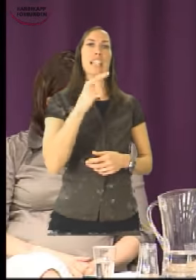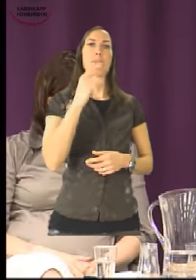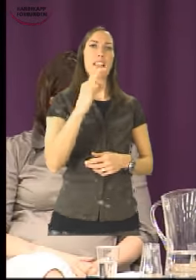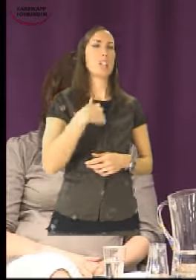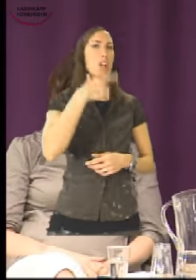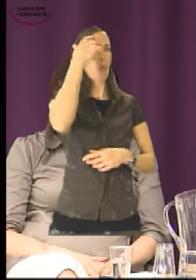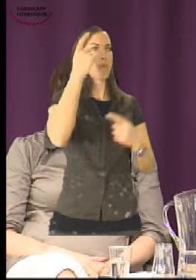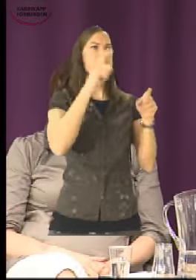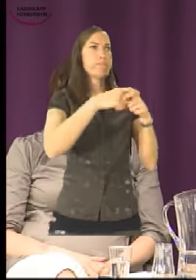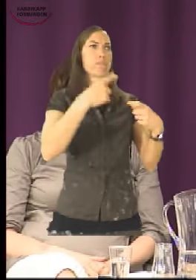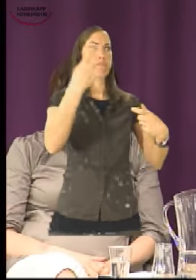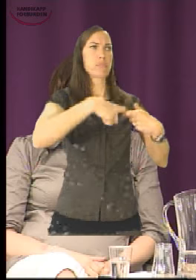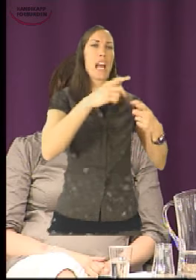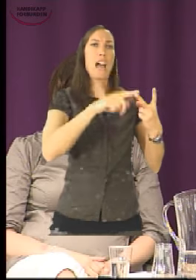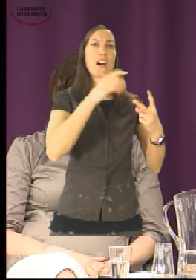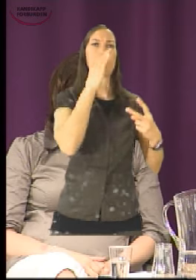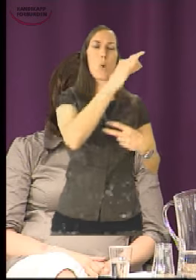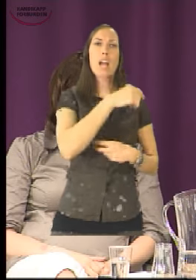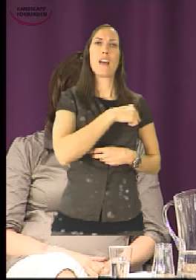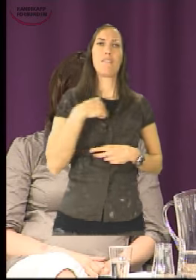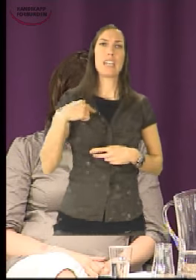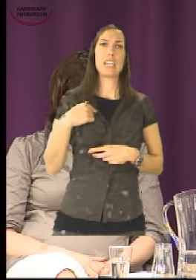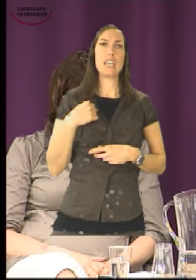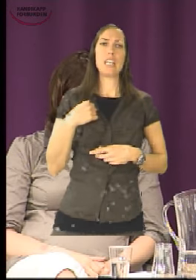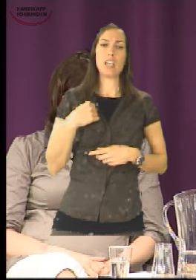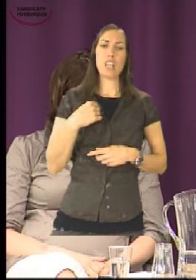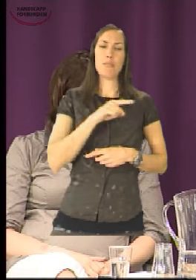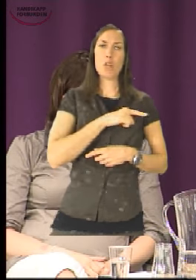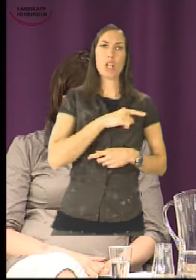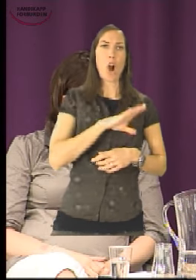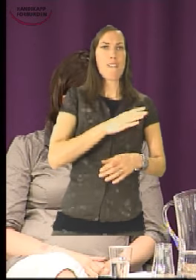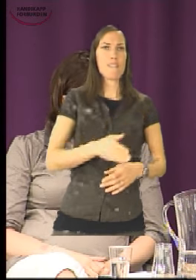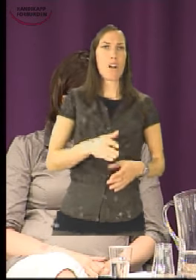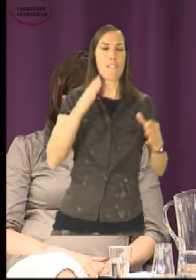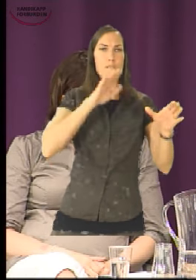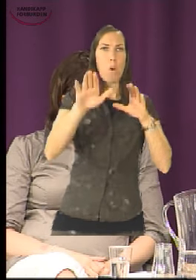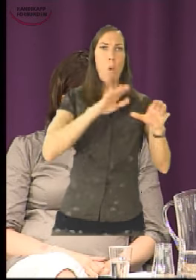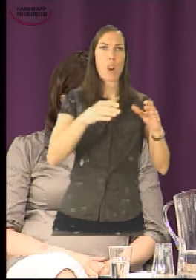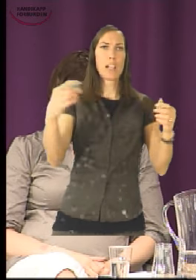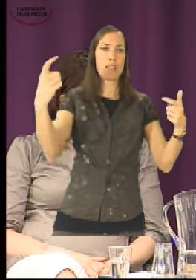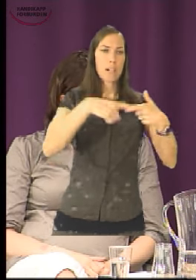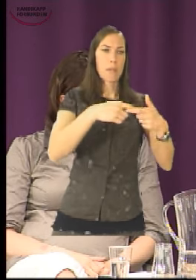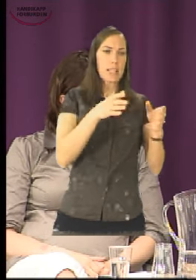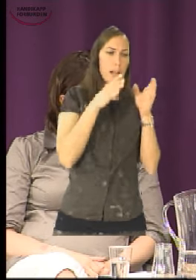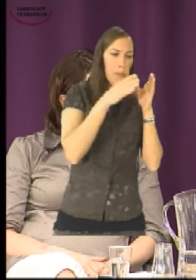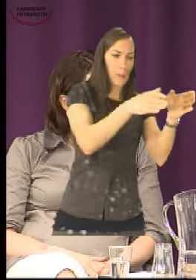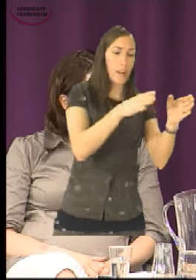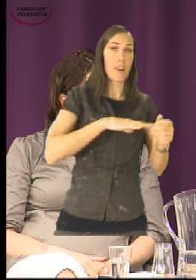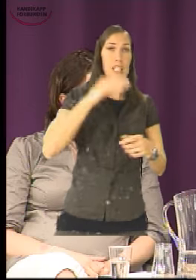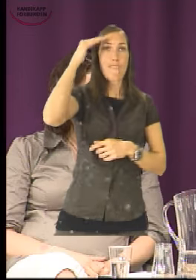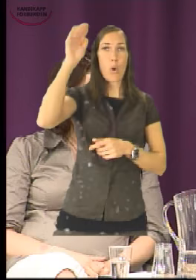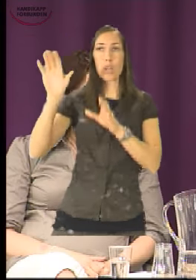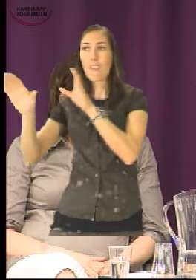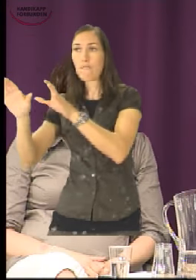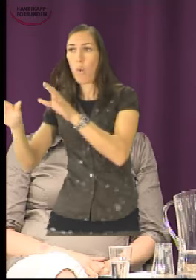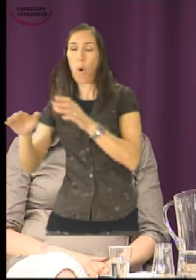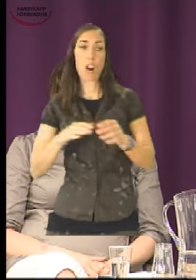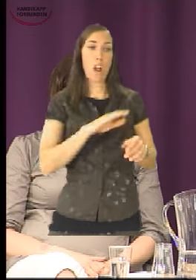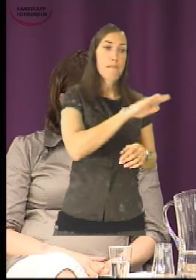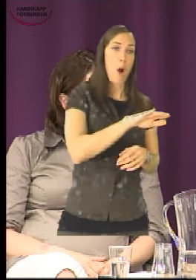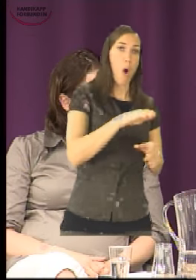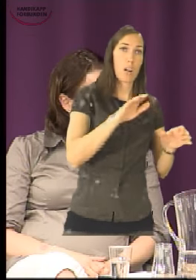vi har byggt vården väldigt mycket stuprör. Och då är stuprören mellan vuxenvården och barnvården. Och jag tror mycket mer på att tänka i processer och